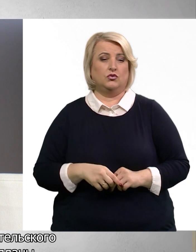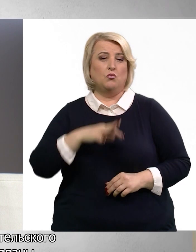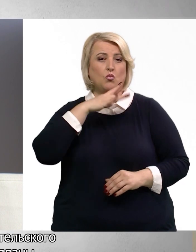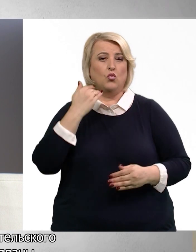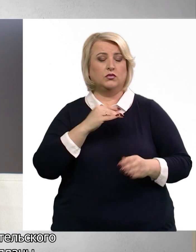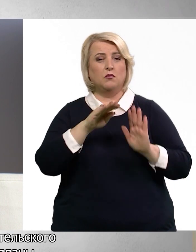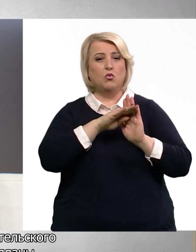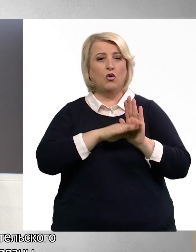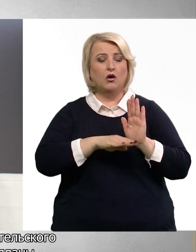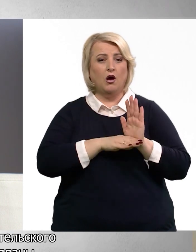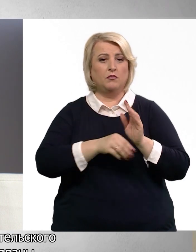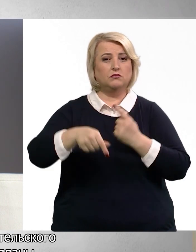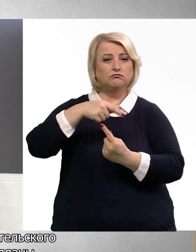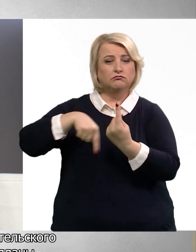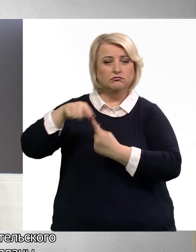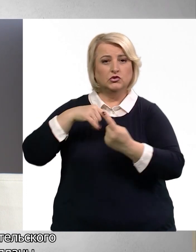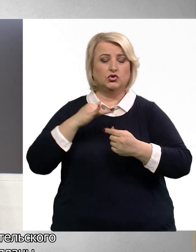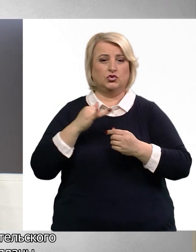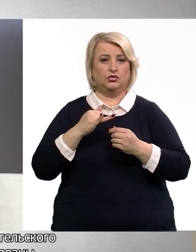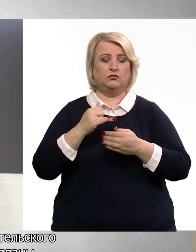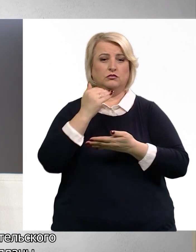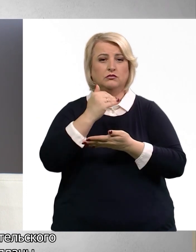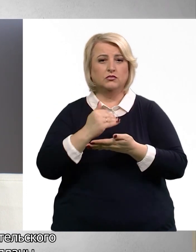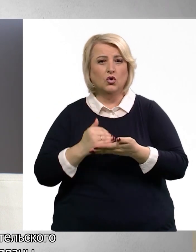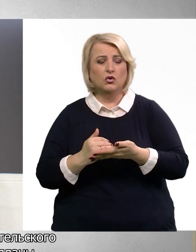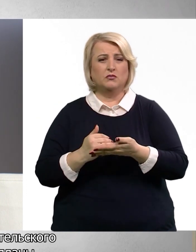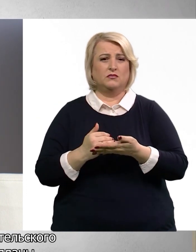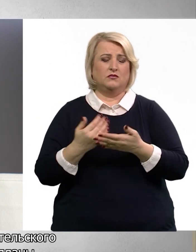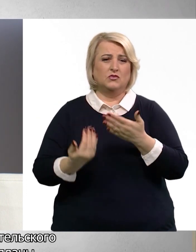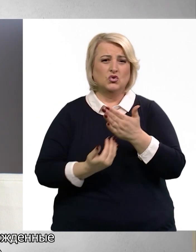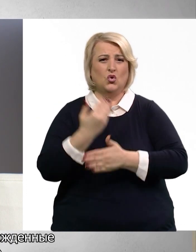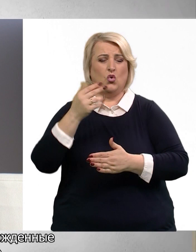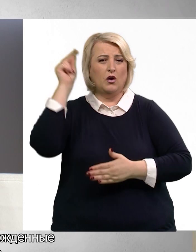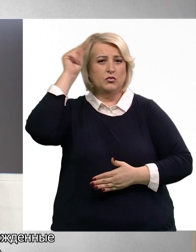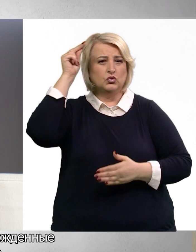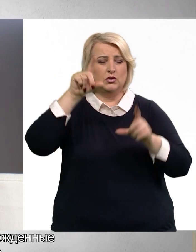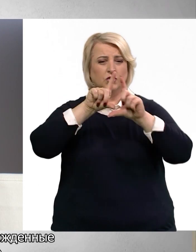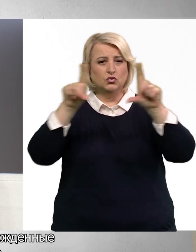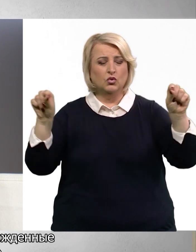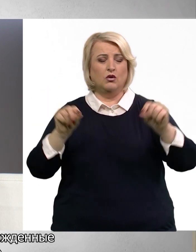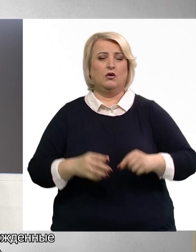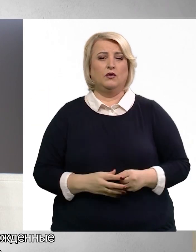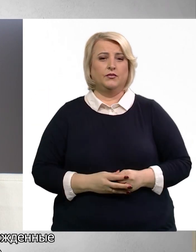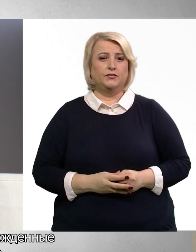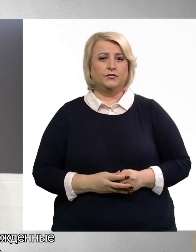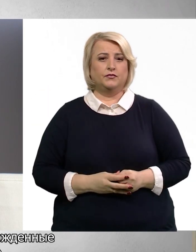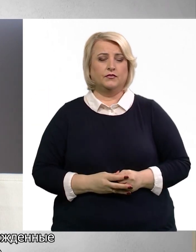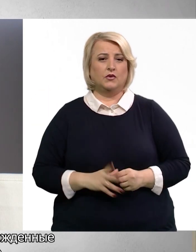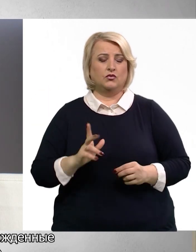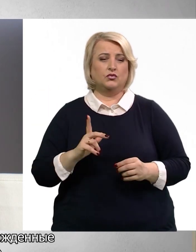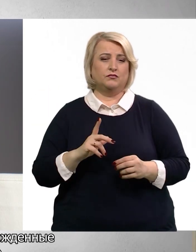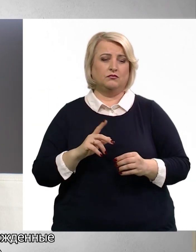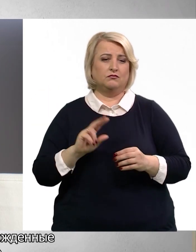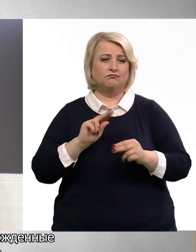programe antreprenoriale și curriculum, deci curricule noi create, deci actualizate,